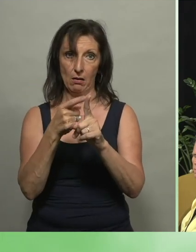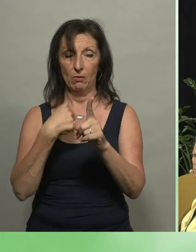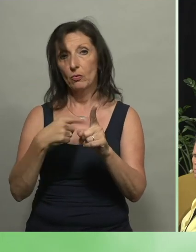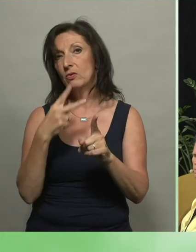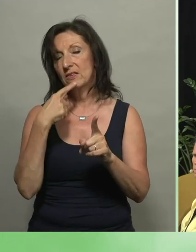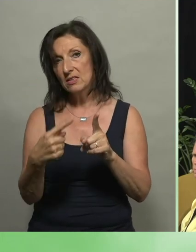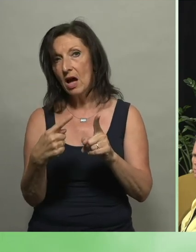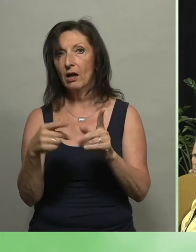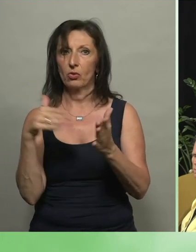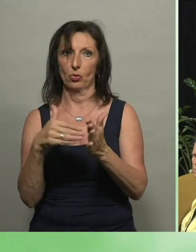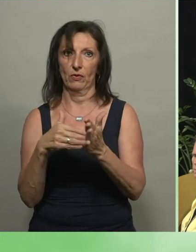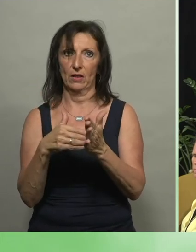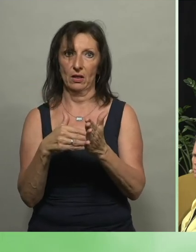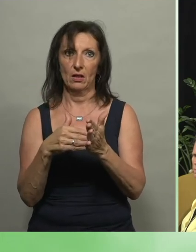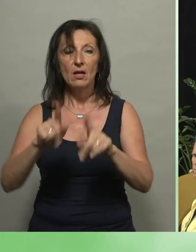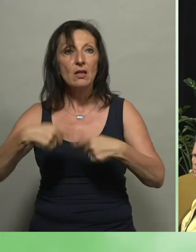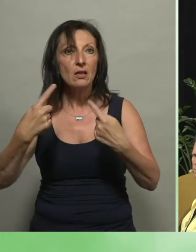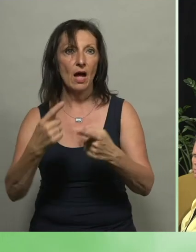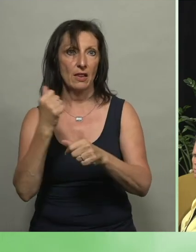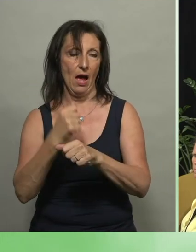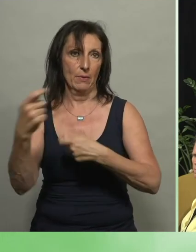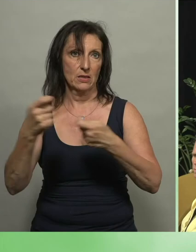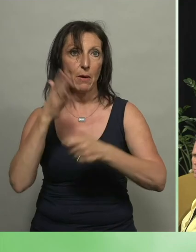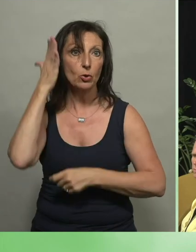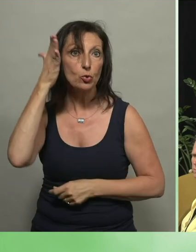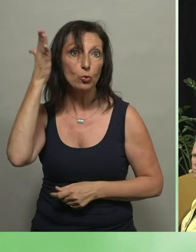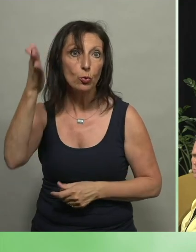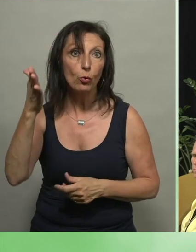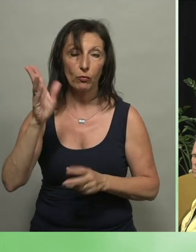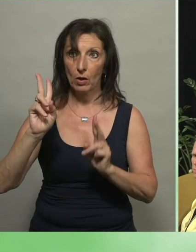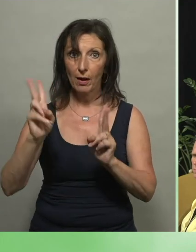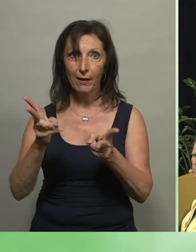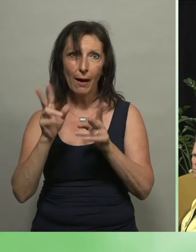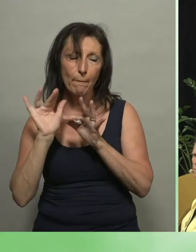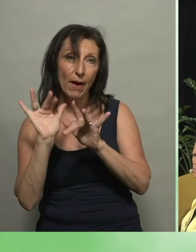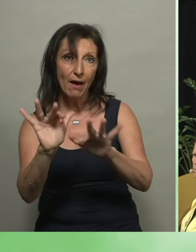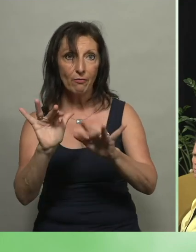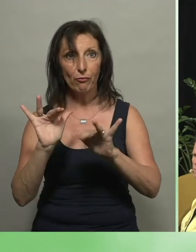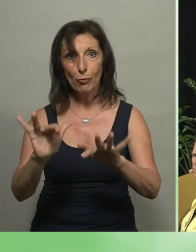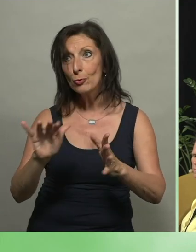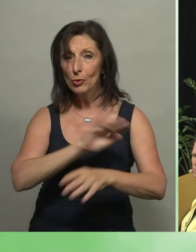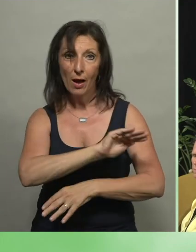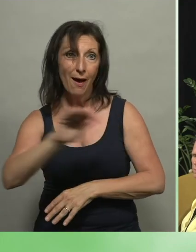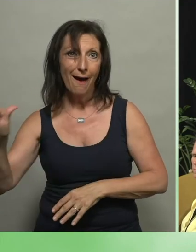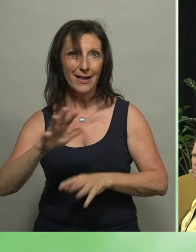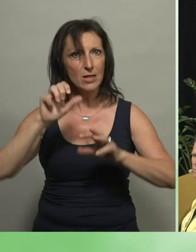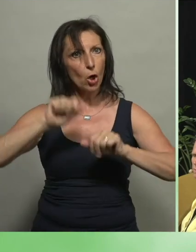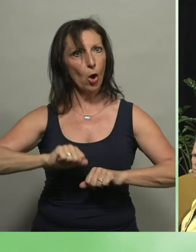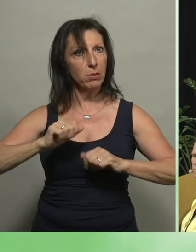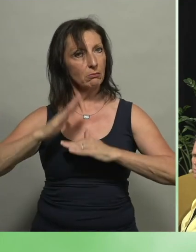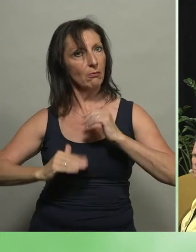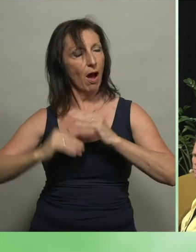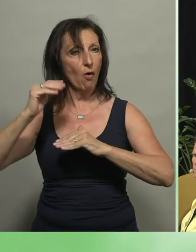Sicht, um den Arbeitsmarkt der Zukunft so zu gestalten, dass auch alle diese Kompetenzen